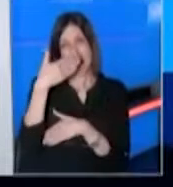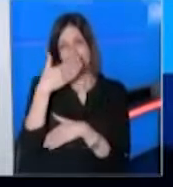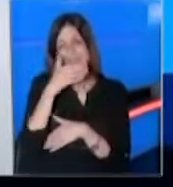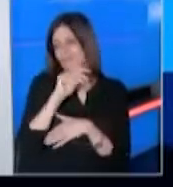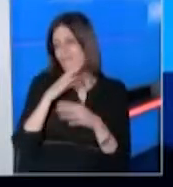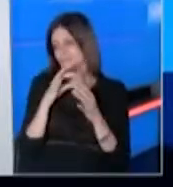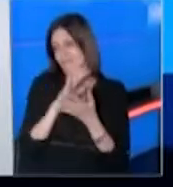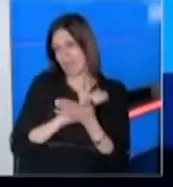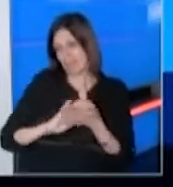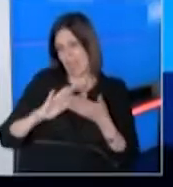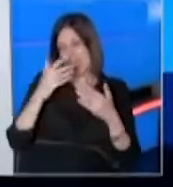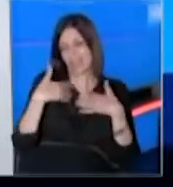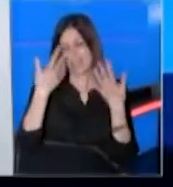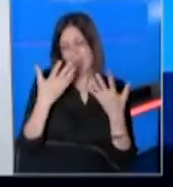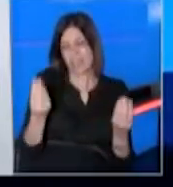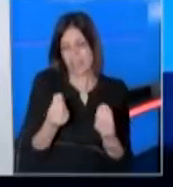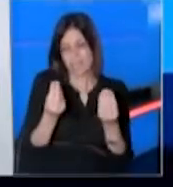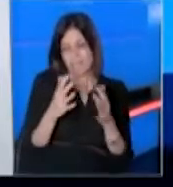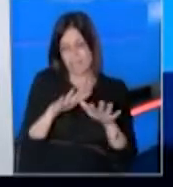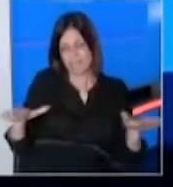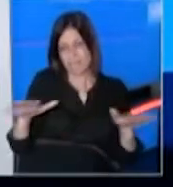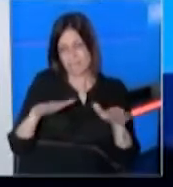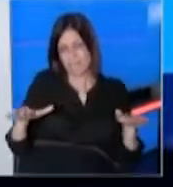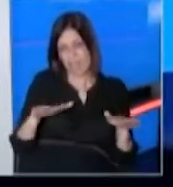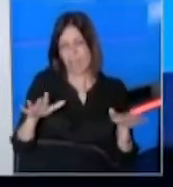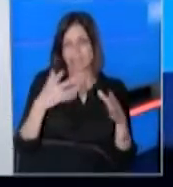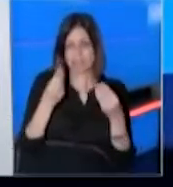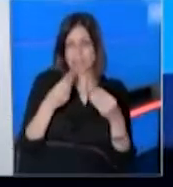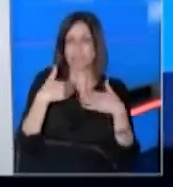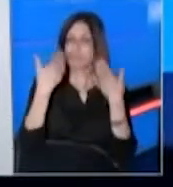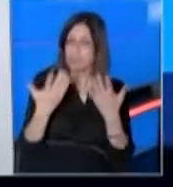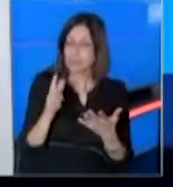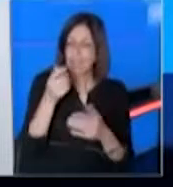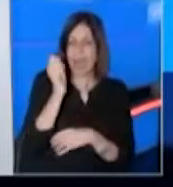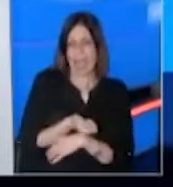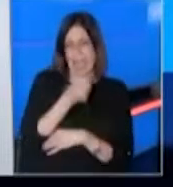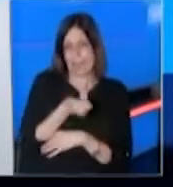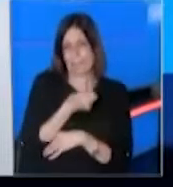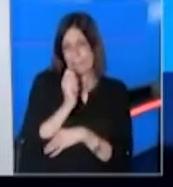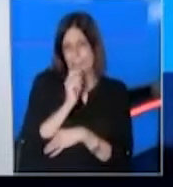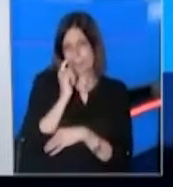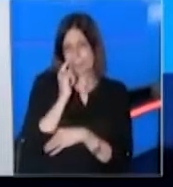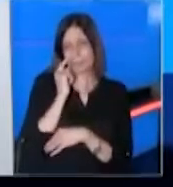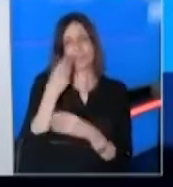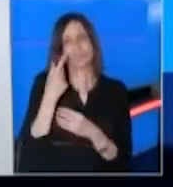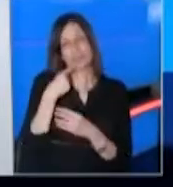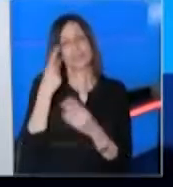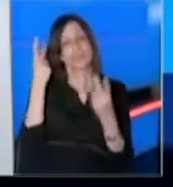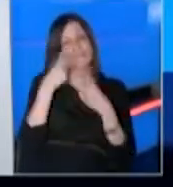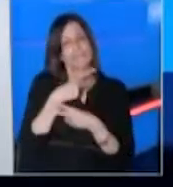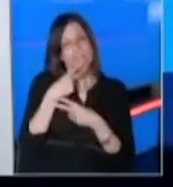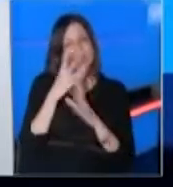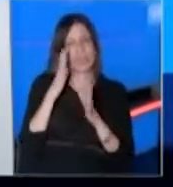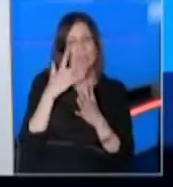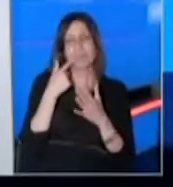מראשיתה הקצתה נפחים עצומים של קרקע למה שנקרא לחקלאים. זאת אומרת, שנבין את הפרופורציות, מה